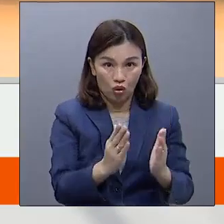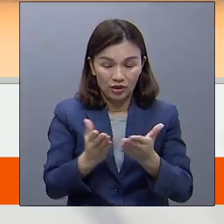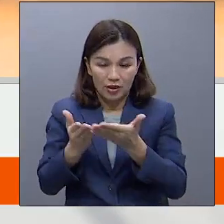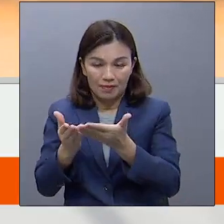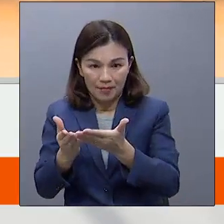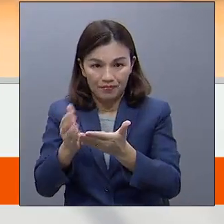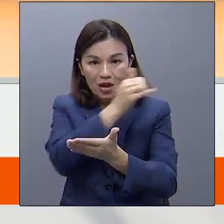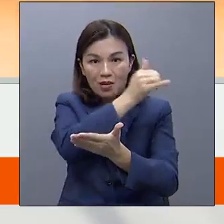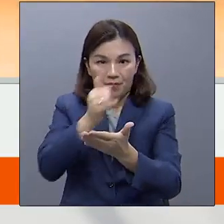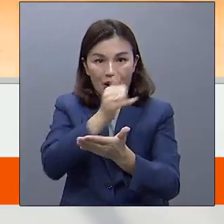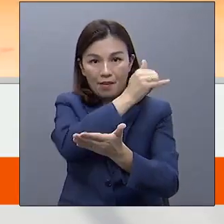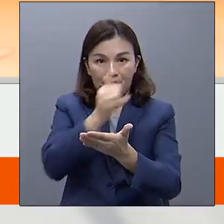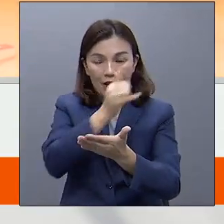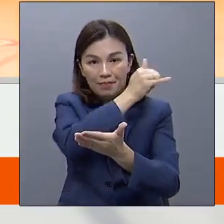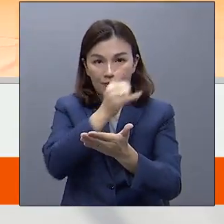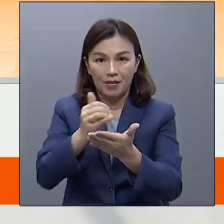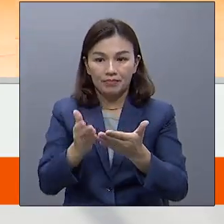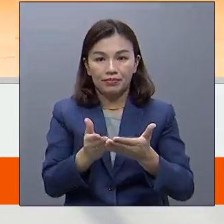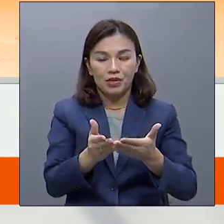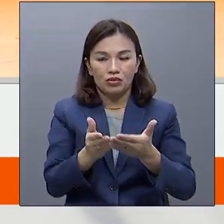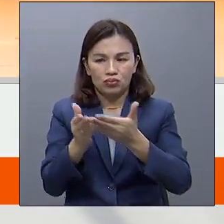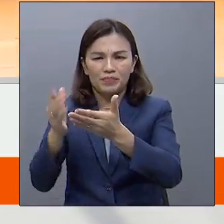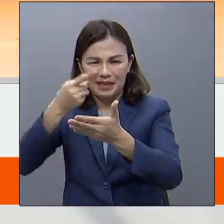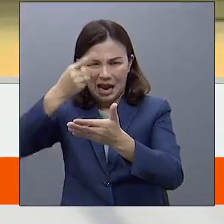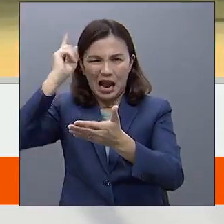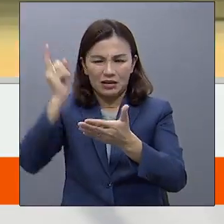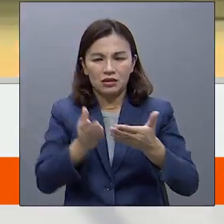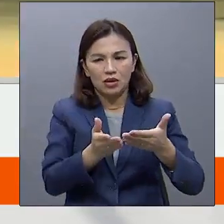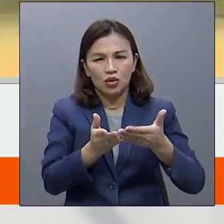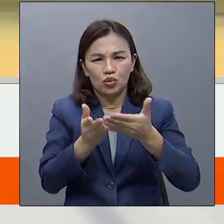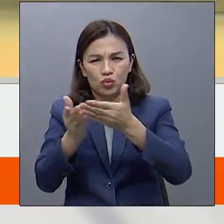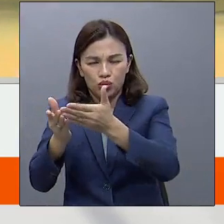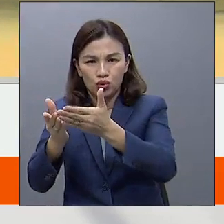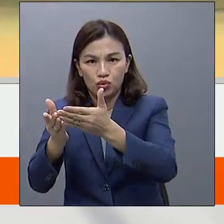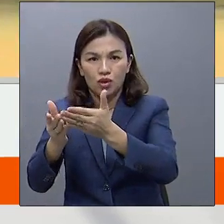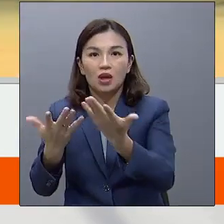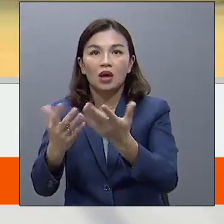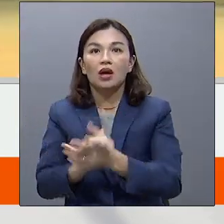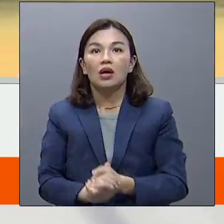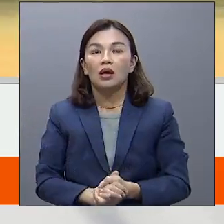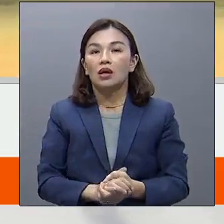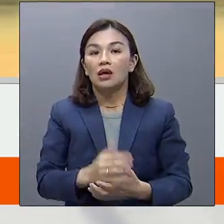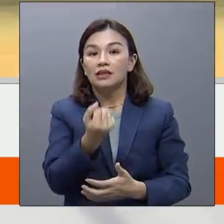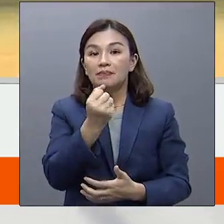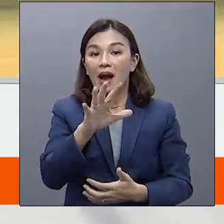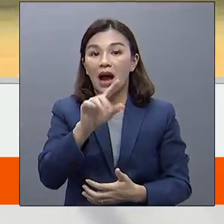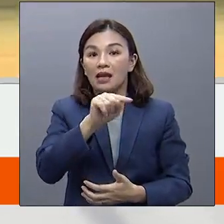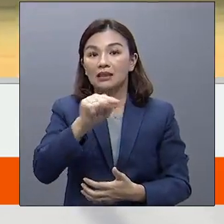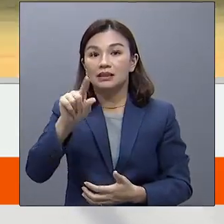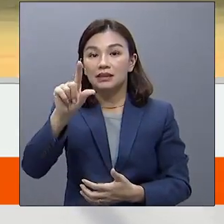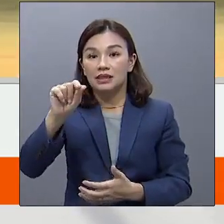ทางเรือนะฮะการเดินทางทางเรือไม่ใช้เวลานานนะประมาณ15-20ชมขึ้นอยู่กับกระแส